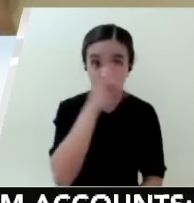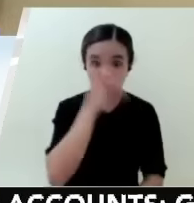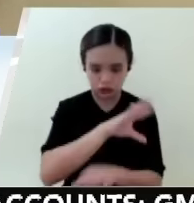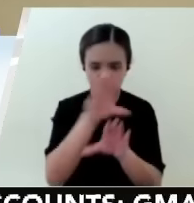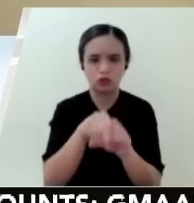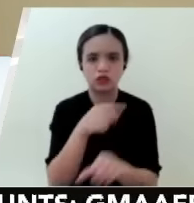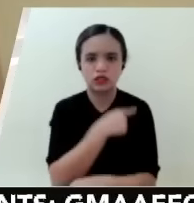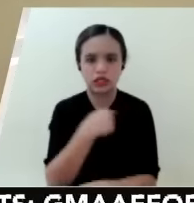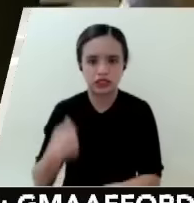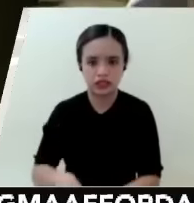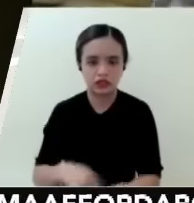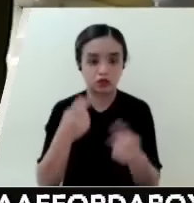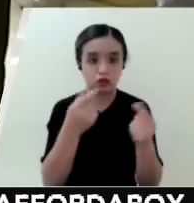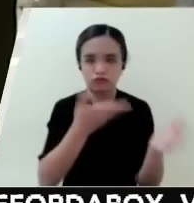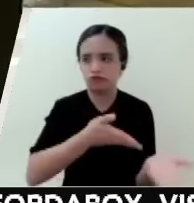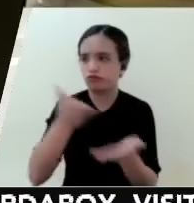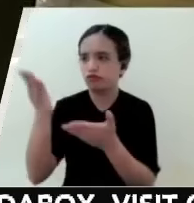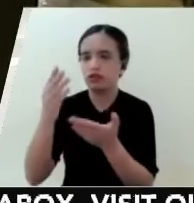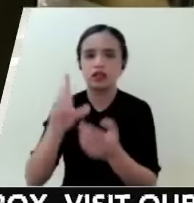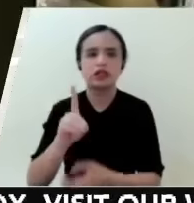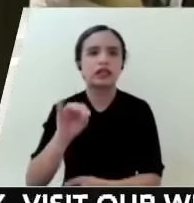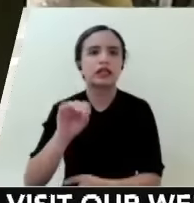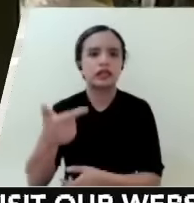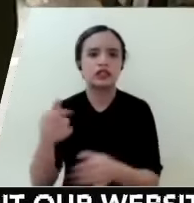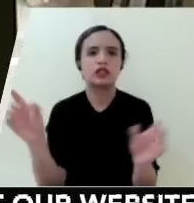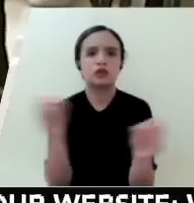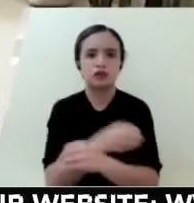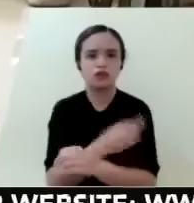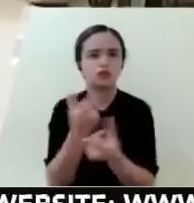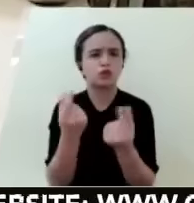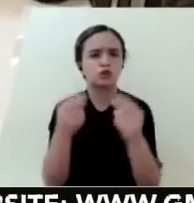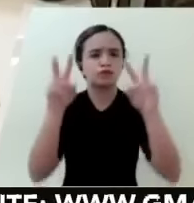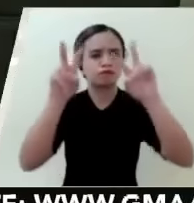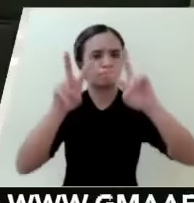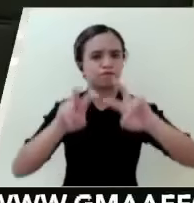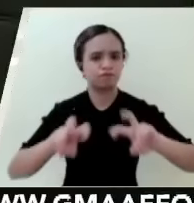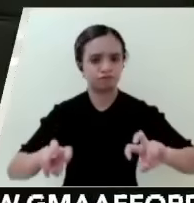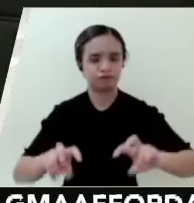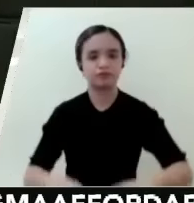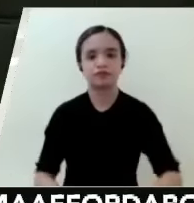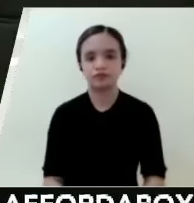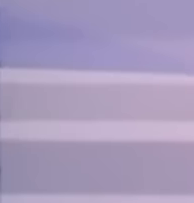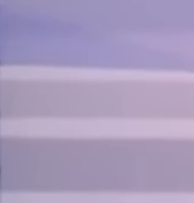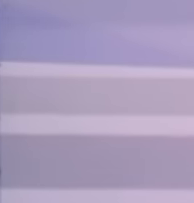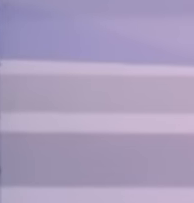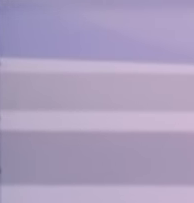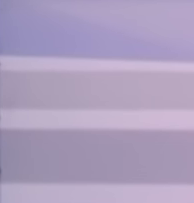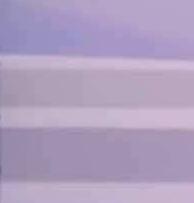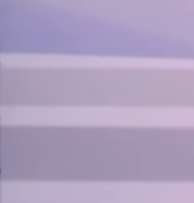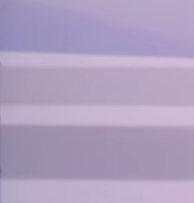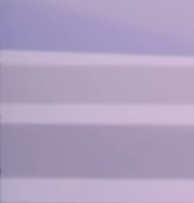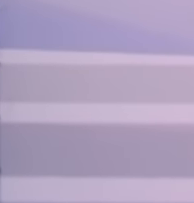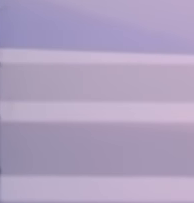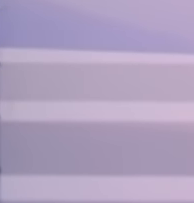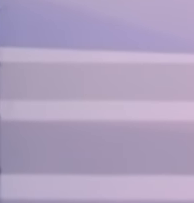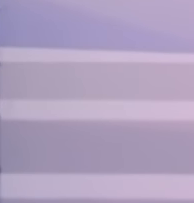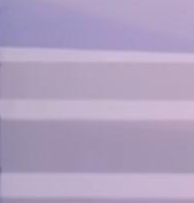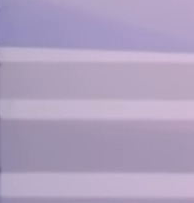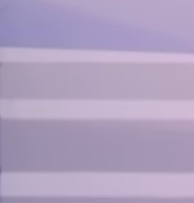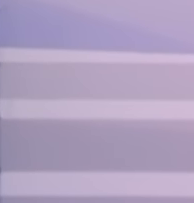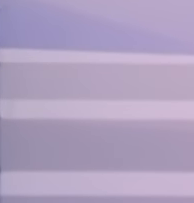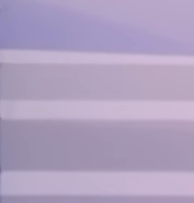para imbestigahan. Para sa GMA Integrated News, Jonathan Andal, nakatutok, 24 oras. Mga kapuso, patuloy na